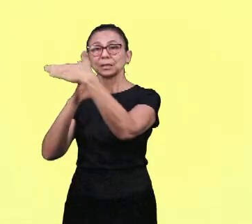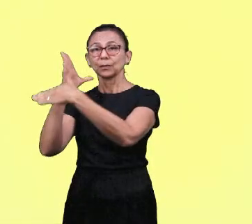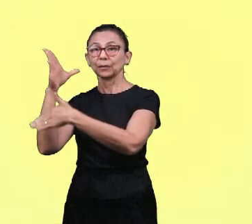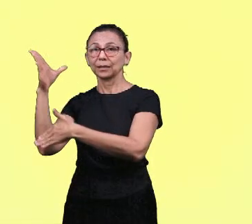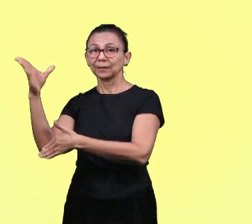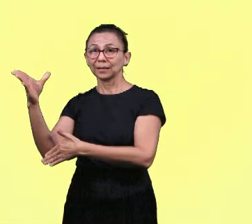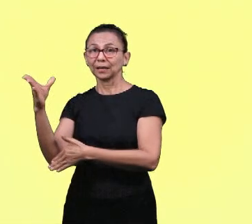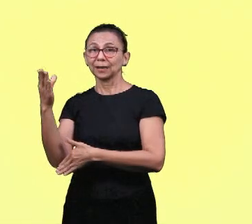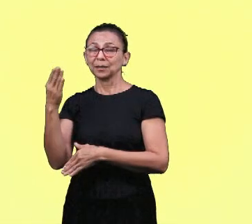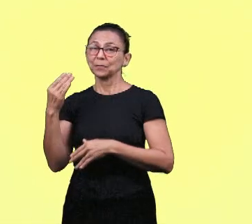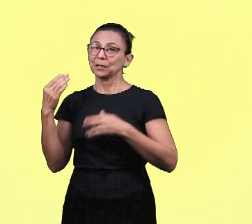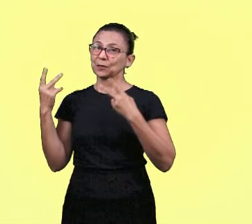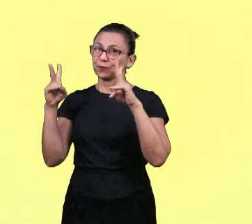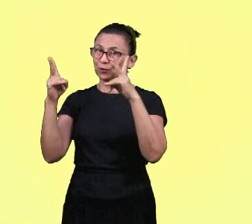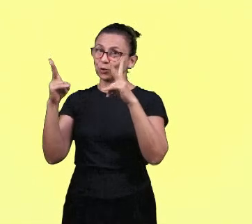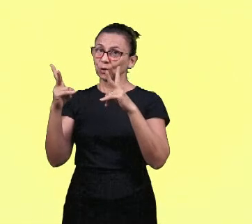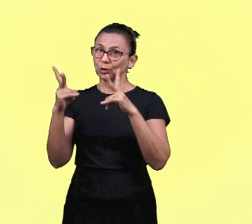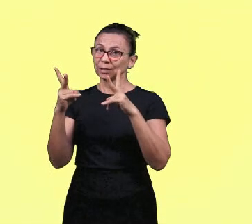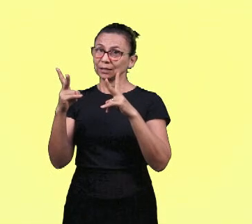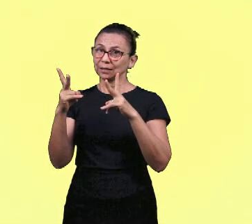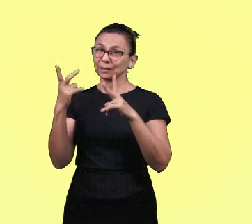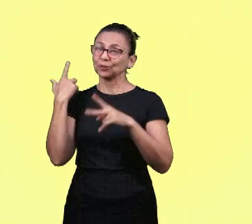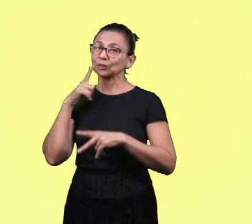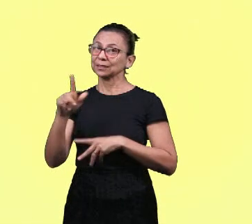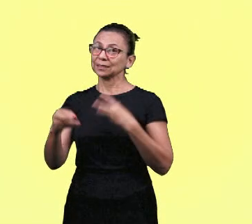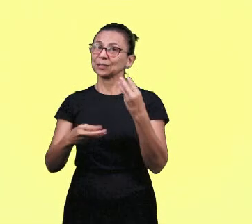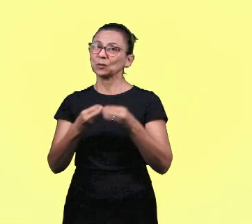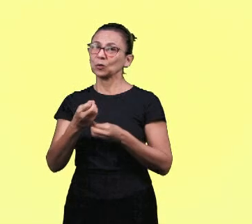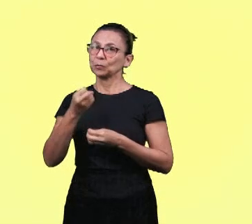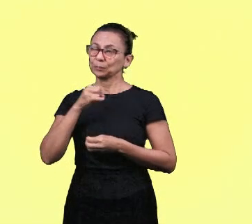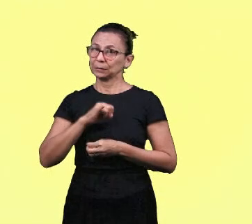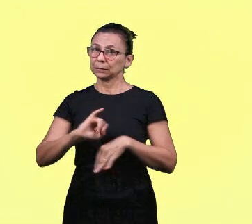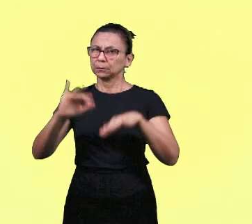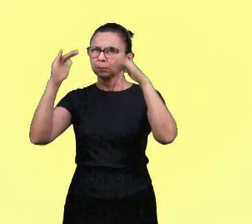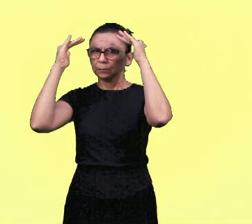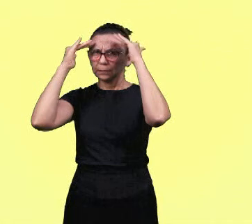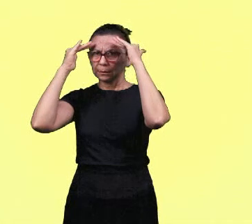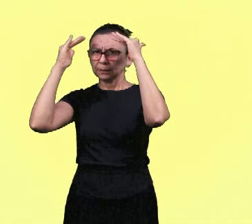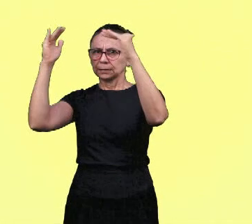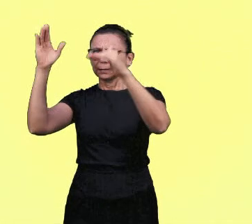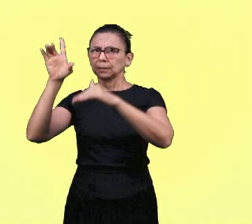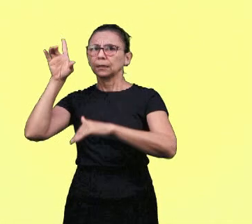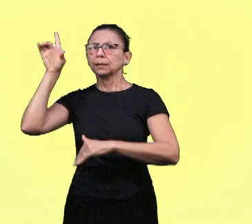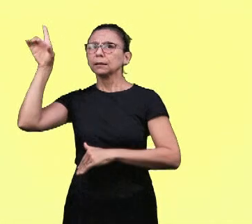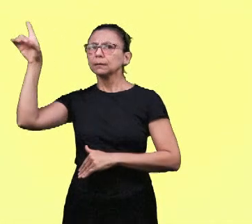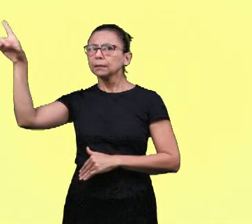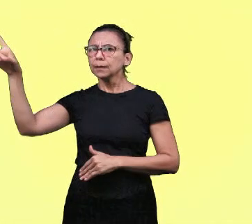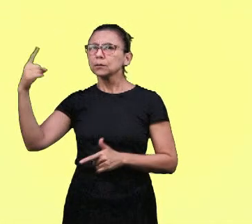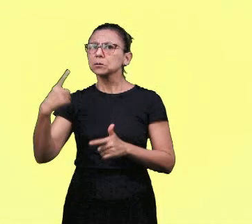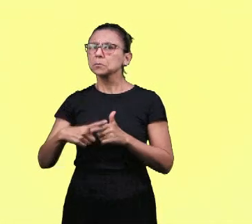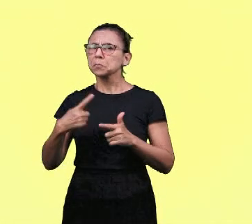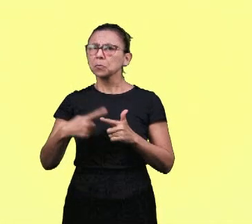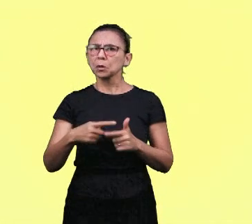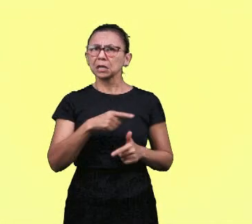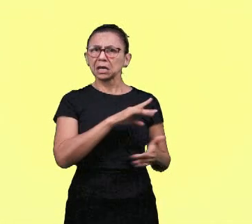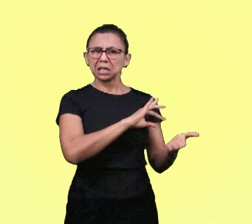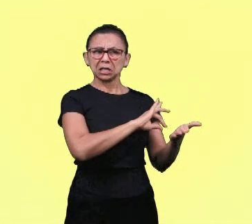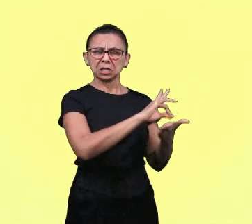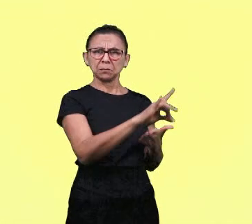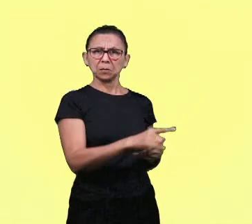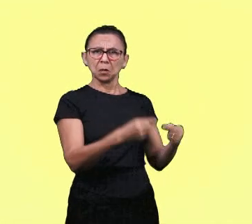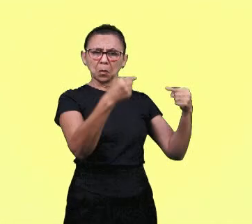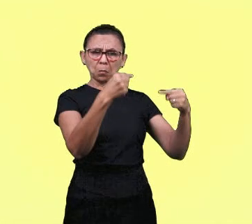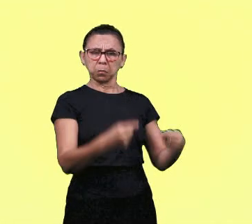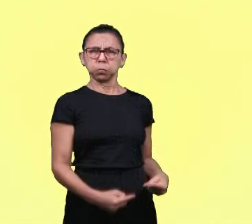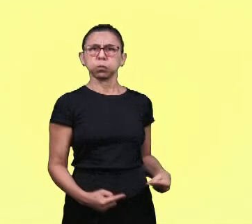de Dieu. Beaucoup d'ennemis se lèvent pour essayer de nous empêcher d'avoir la